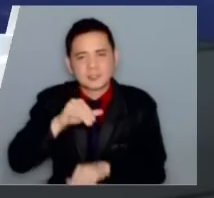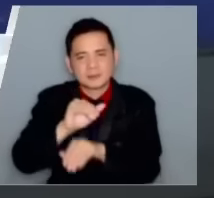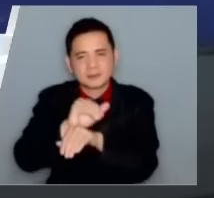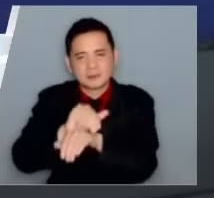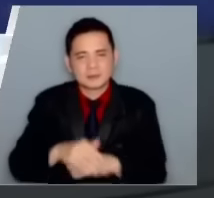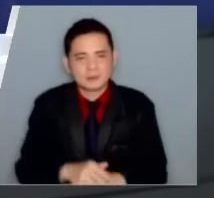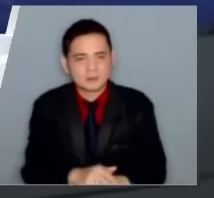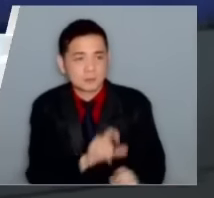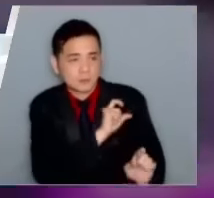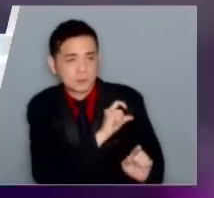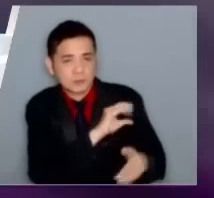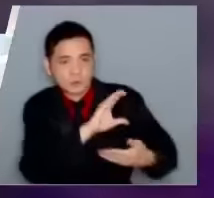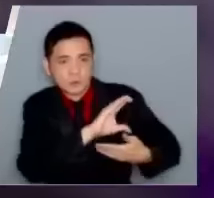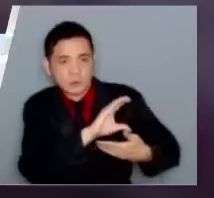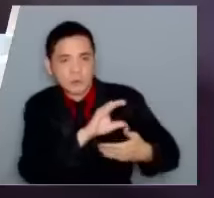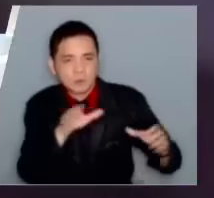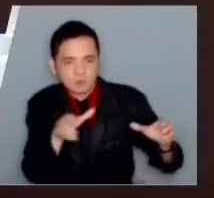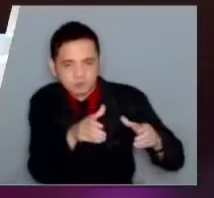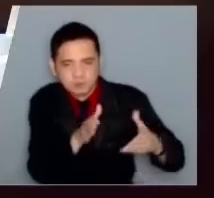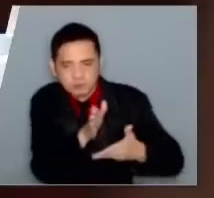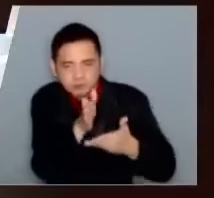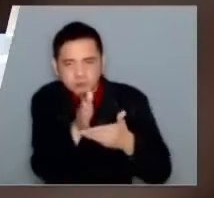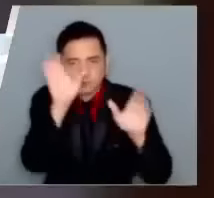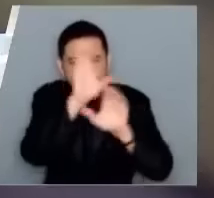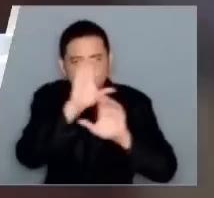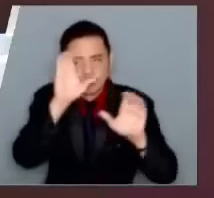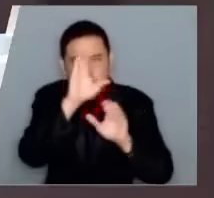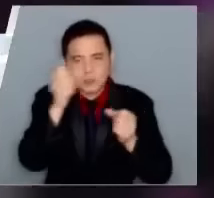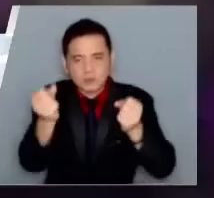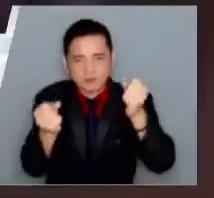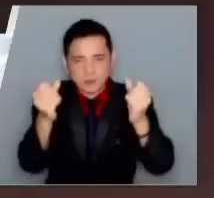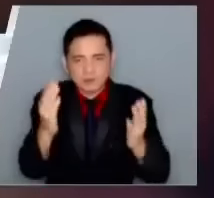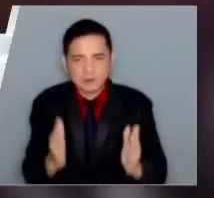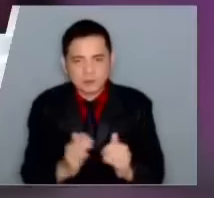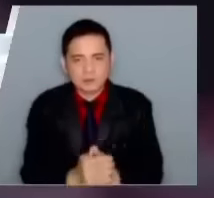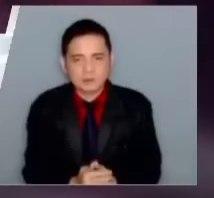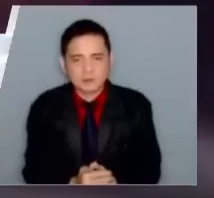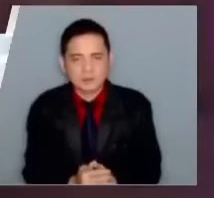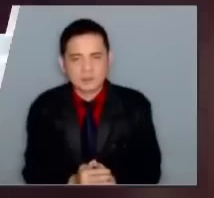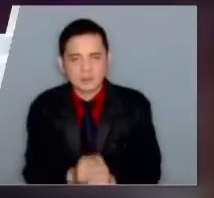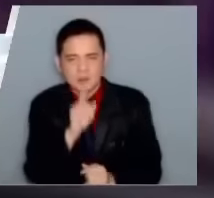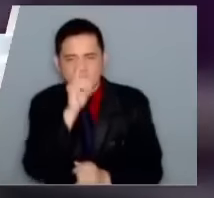rin ang dalawang driver. Batay sa investigasyon, nagkadikit ang dalawang jeep sa makipot na bahagi